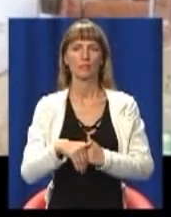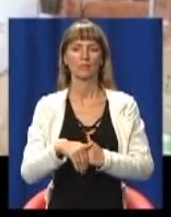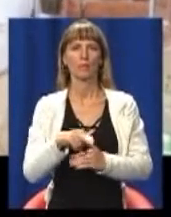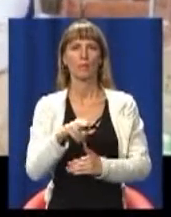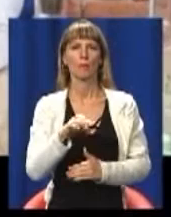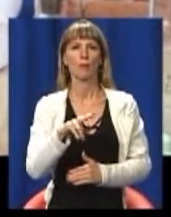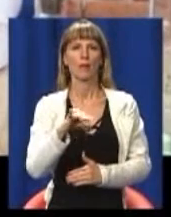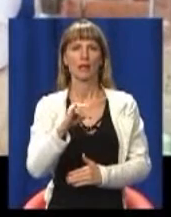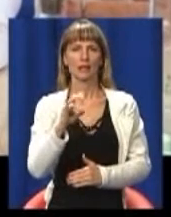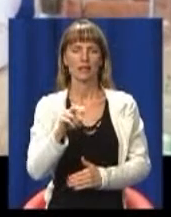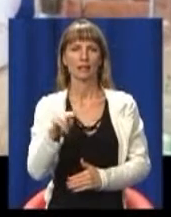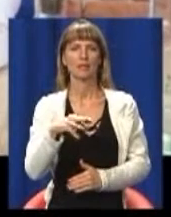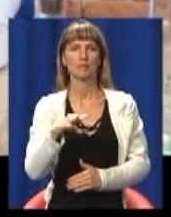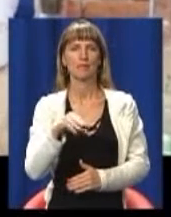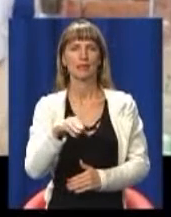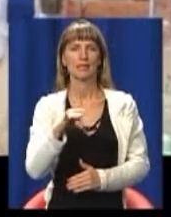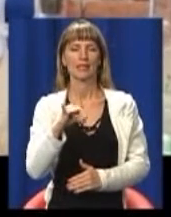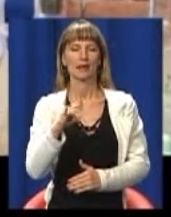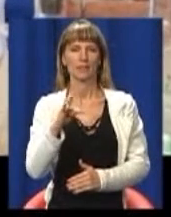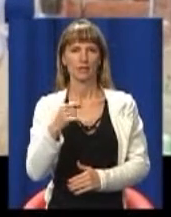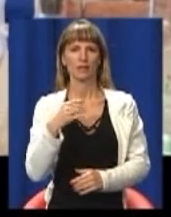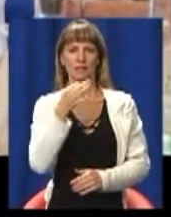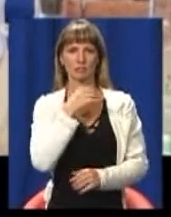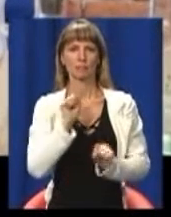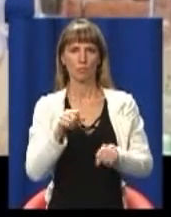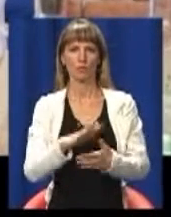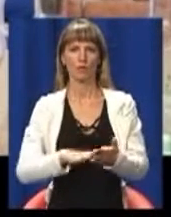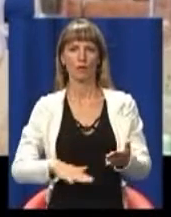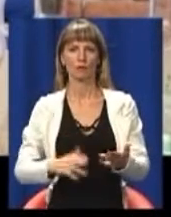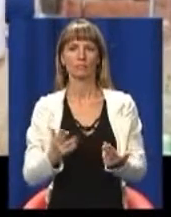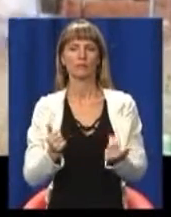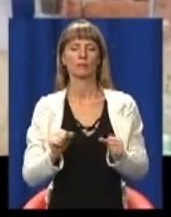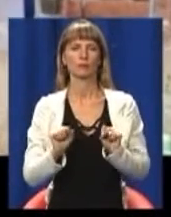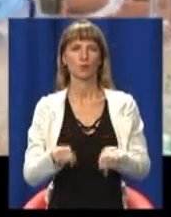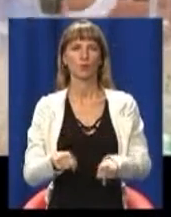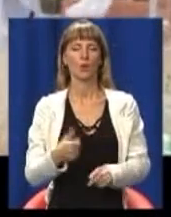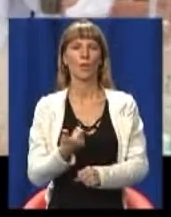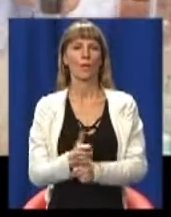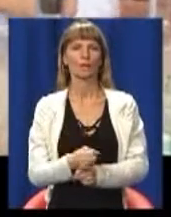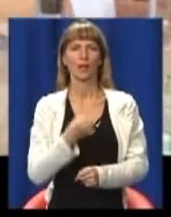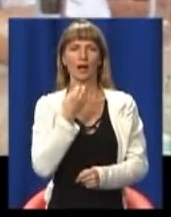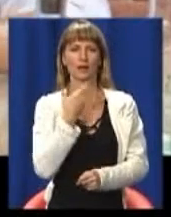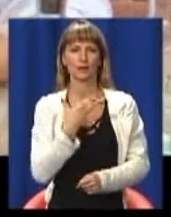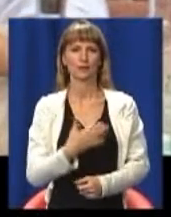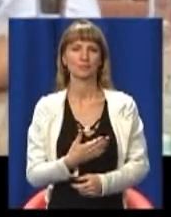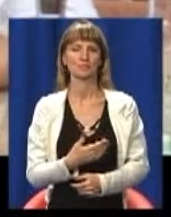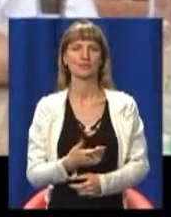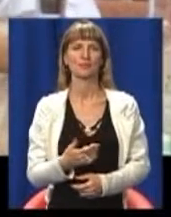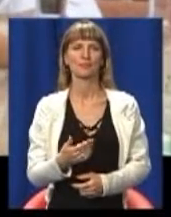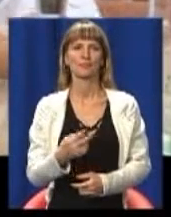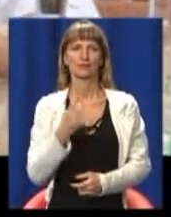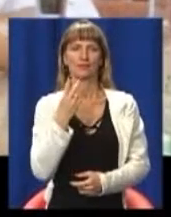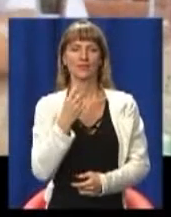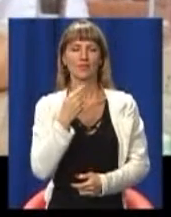Поліна Дмитрівна. Поліна Дмитрівна, скажіть, ми можемо продовжувати? Так, можемо. Дуже добре. От скажіть, ви